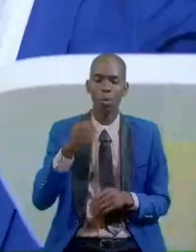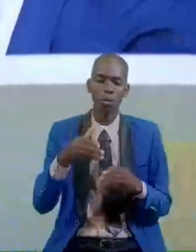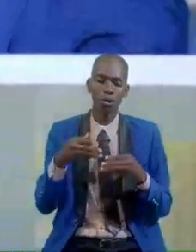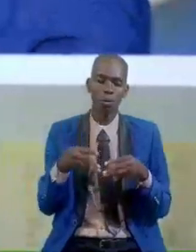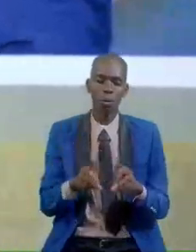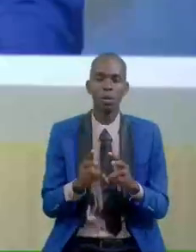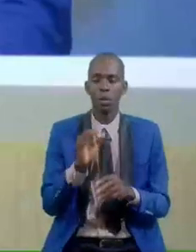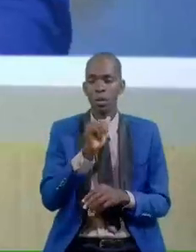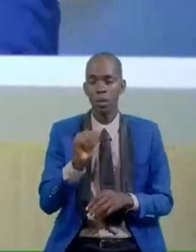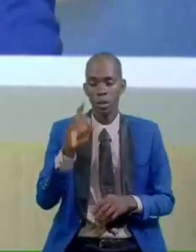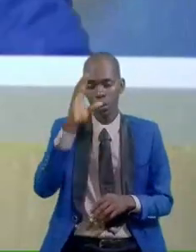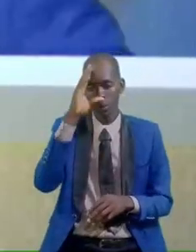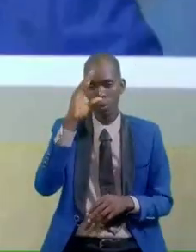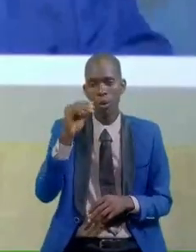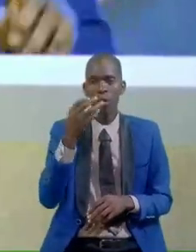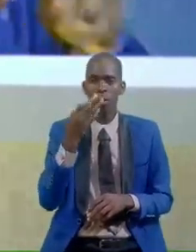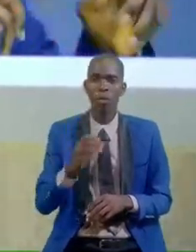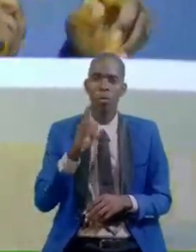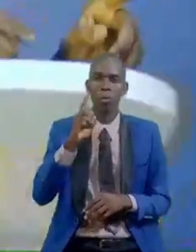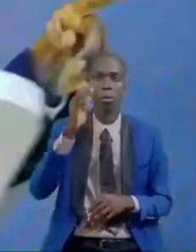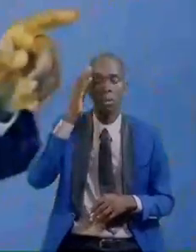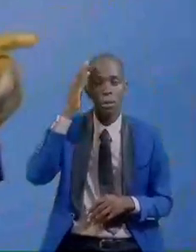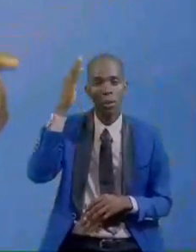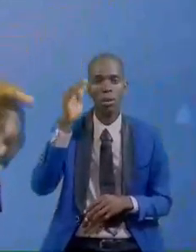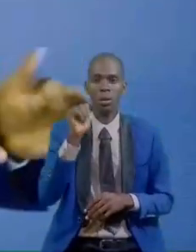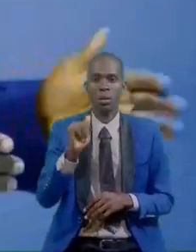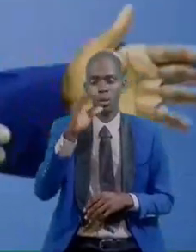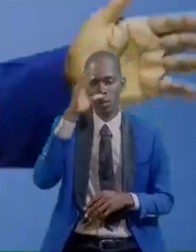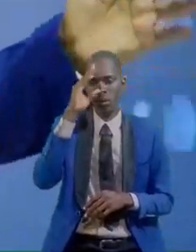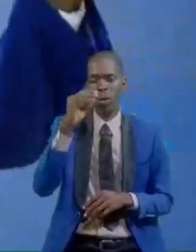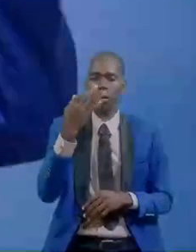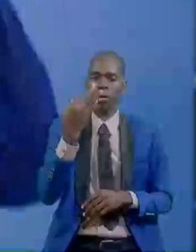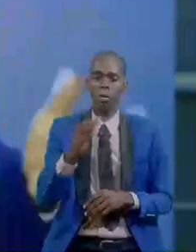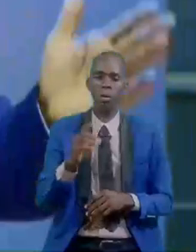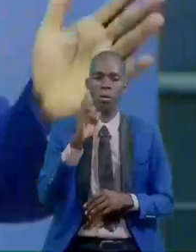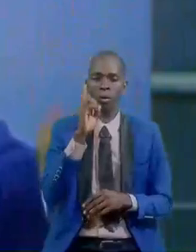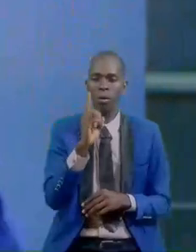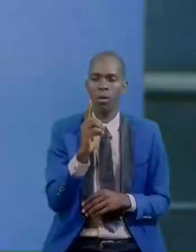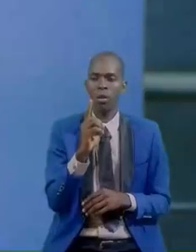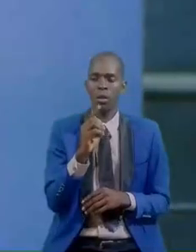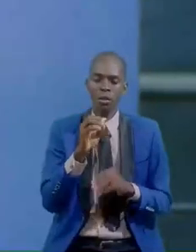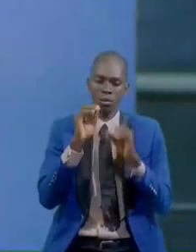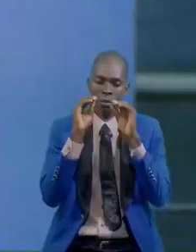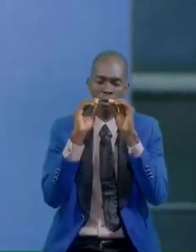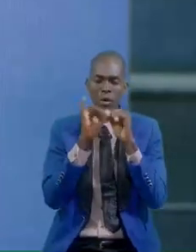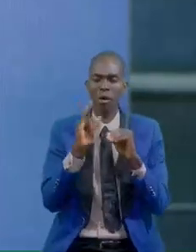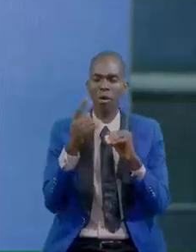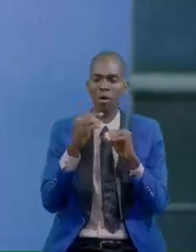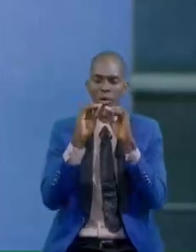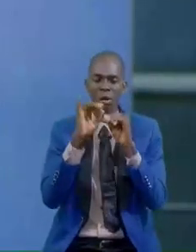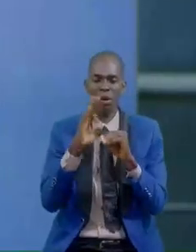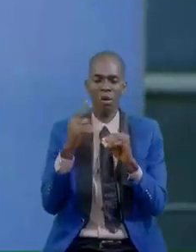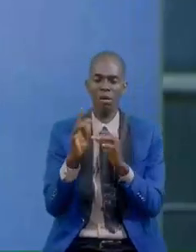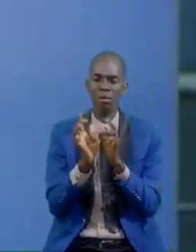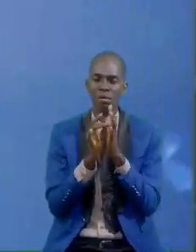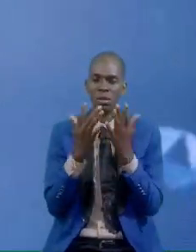direction. Vous n'êtes pas un homme d'une seule destinée. Vous n'êtes pas un homme d'une seule doctrine, la doctrine